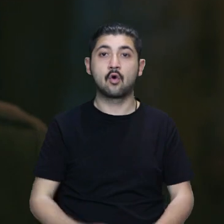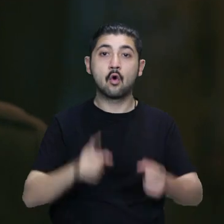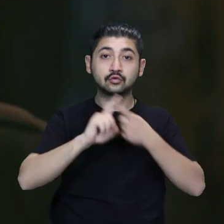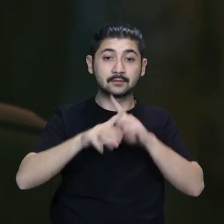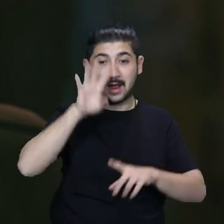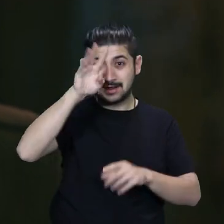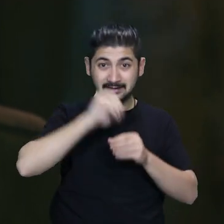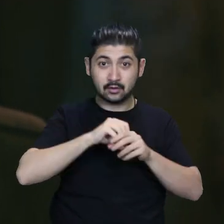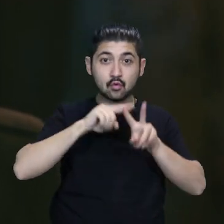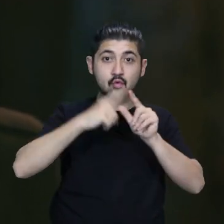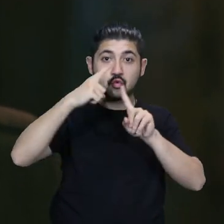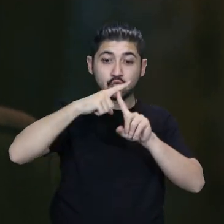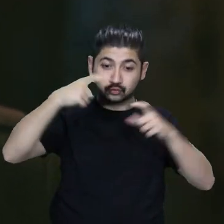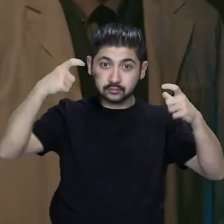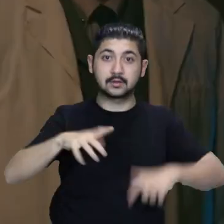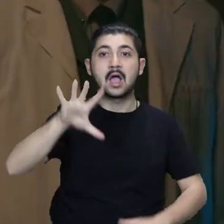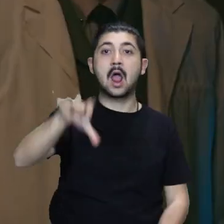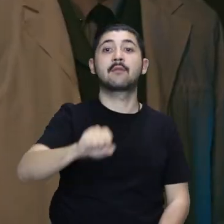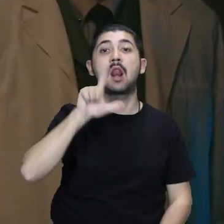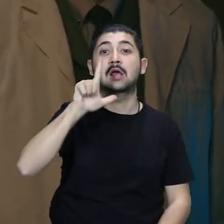Osmanlı'nın elinden Kutul Amare'yi alacağız.